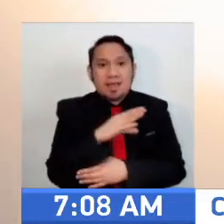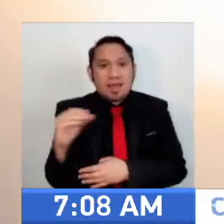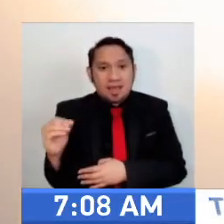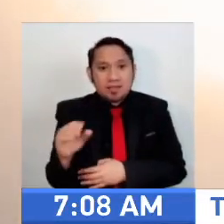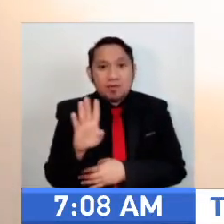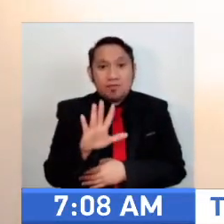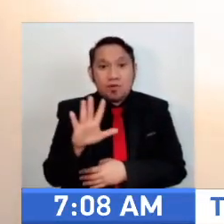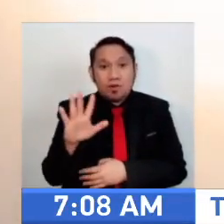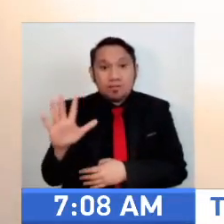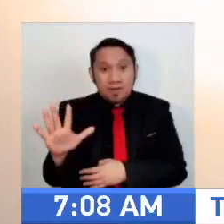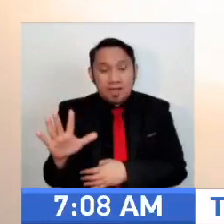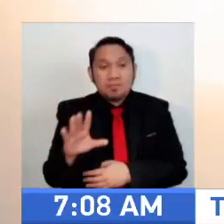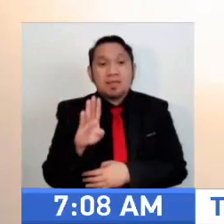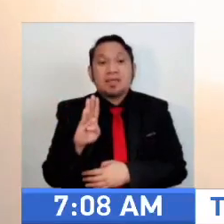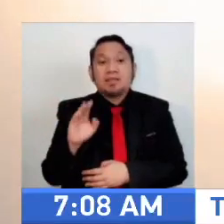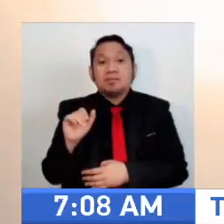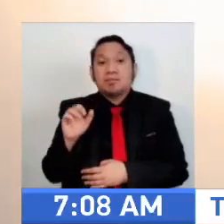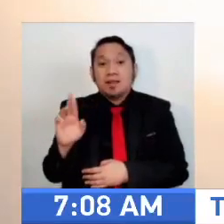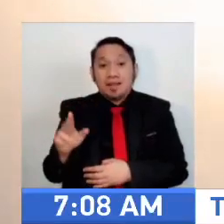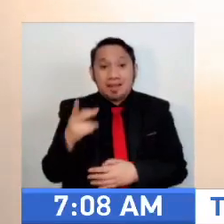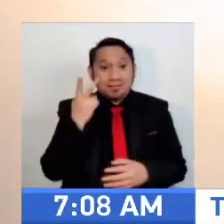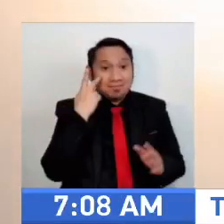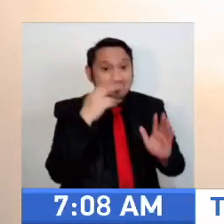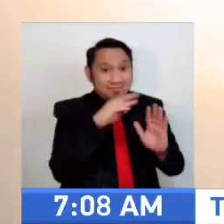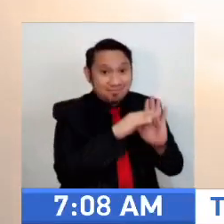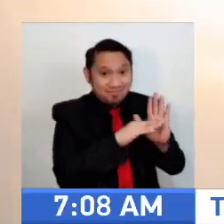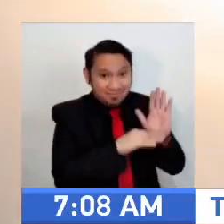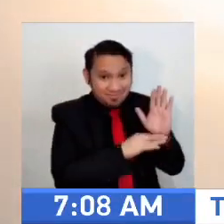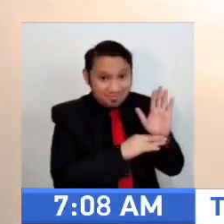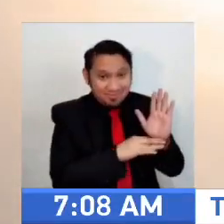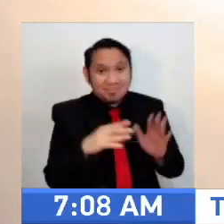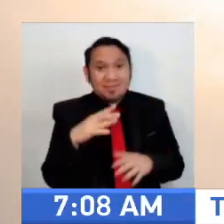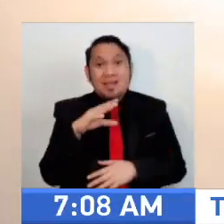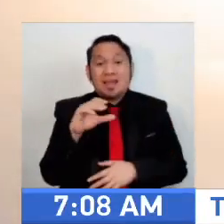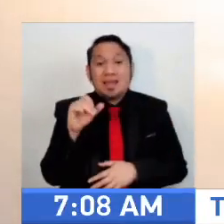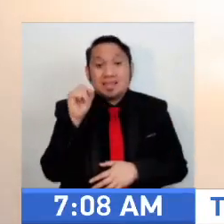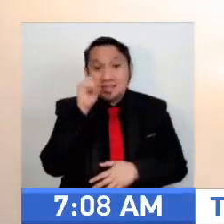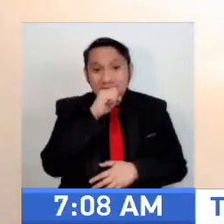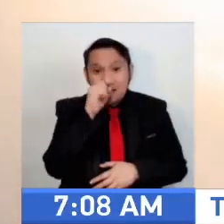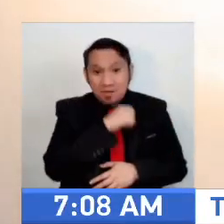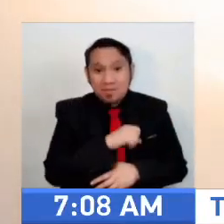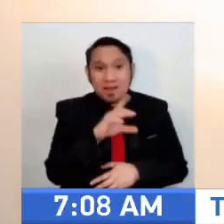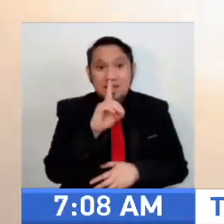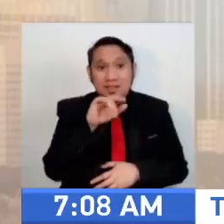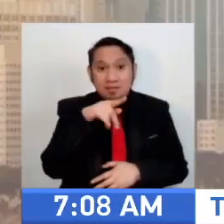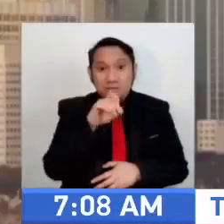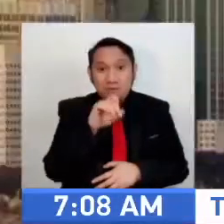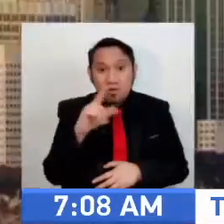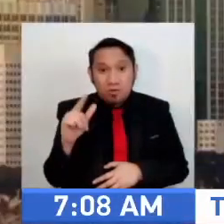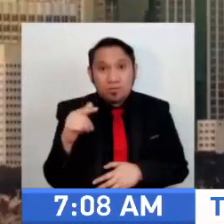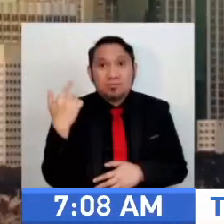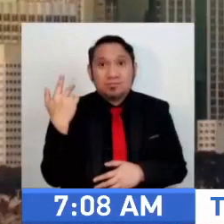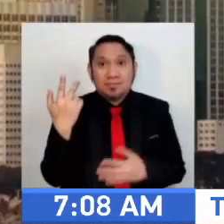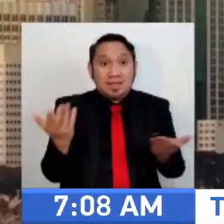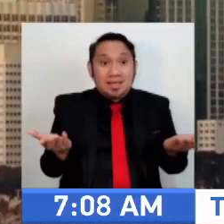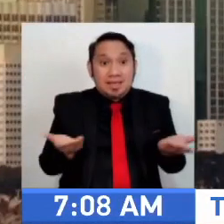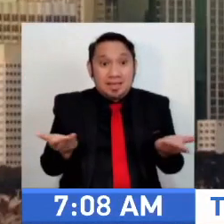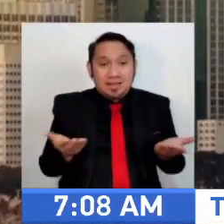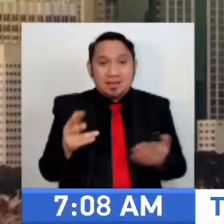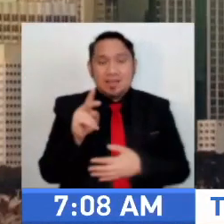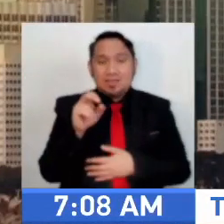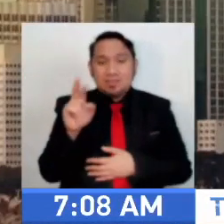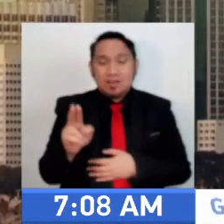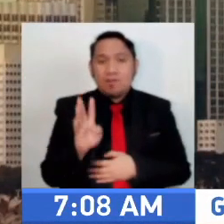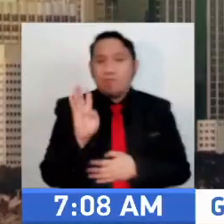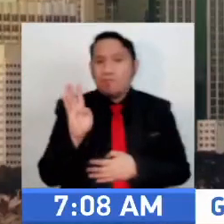Aurora, Giwan Eastern, Samar, at sa Dipolog, Zamboanga del Norte. Dito sa Metro Manila, posibleng umakyat sa 40 degrees